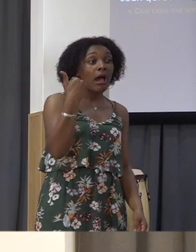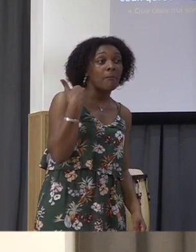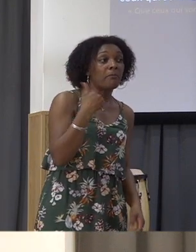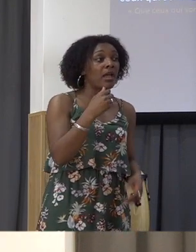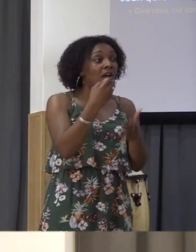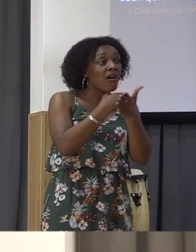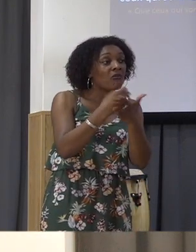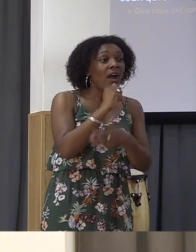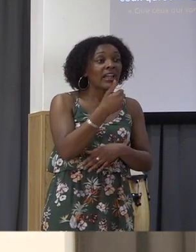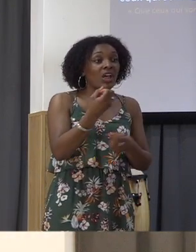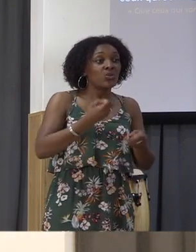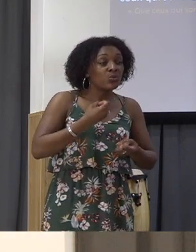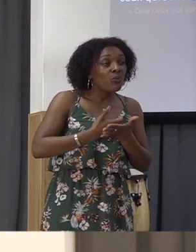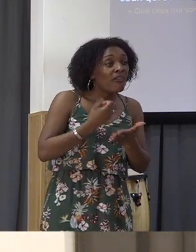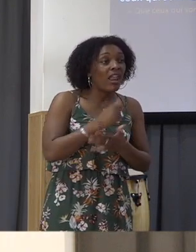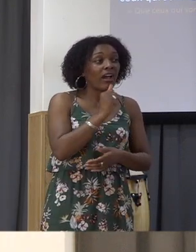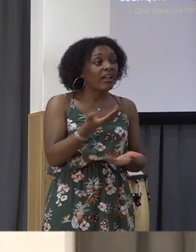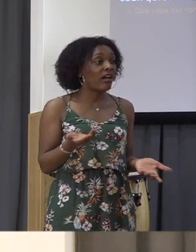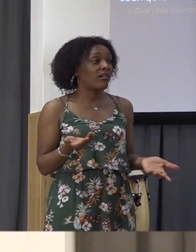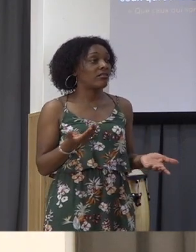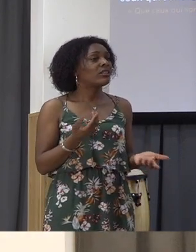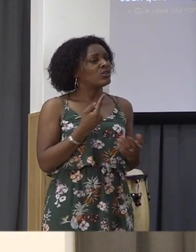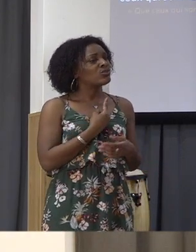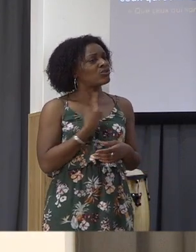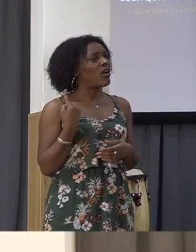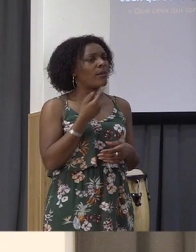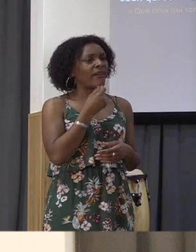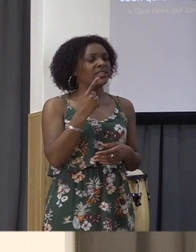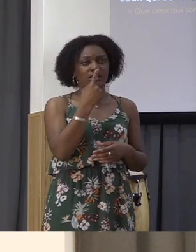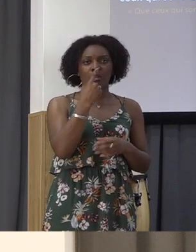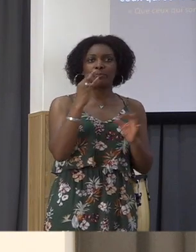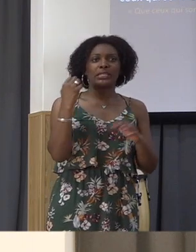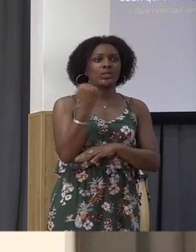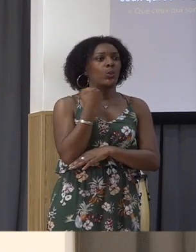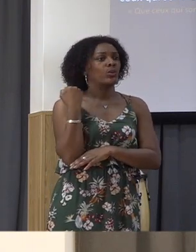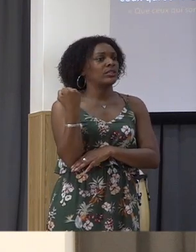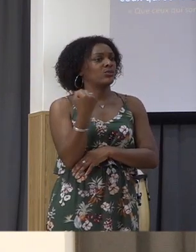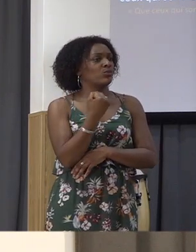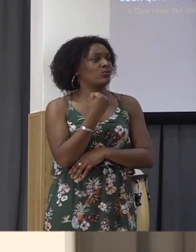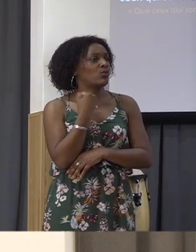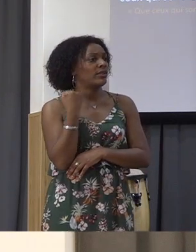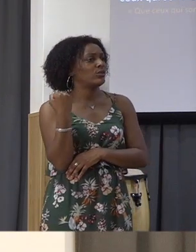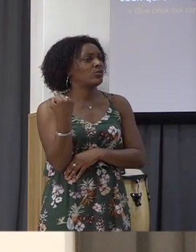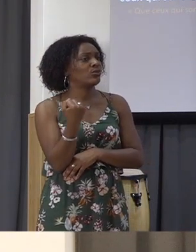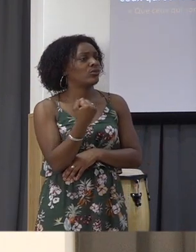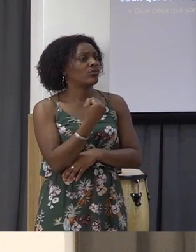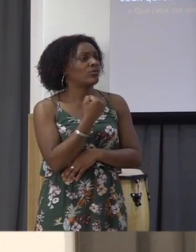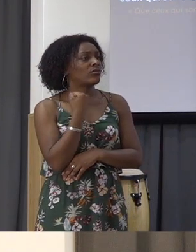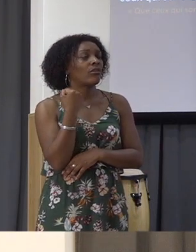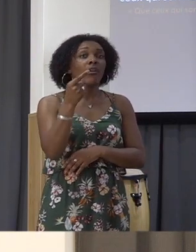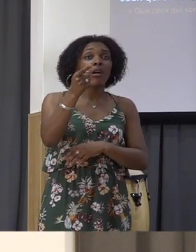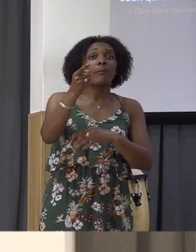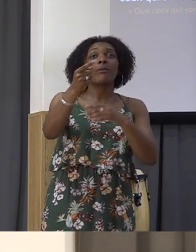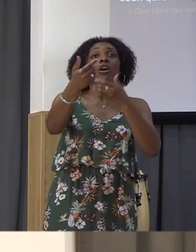La solitude, c'est quelque chose de difficile. On sort de l'église et quand on rentre, on se retrouve tout seul, entre les